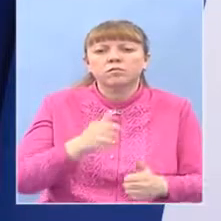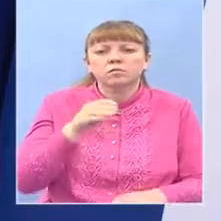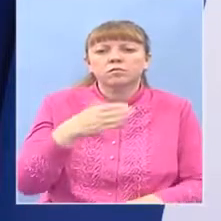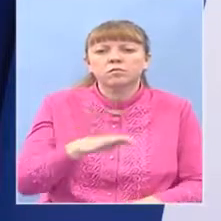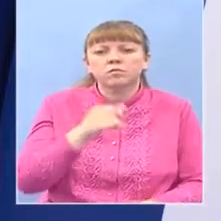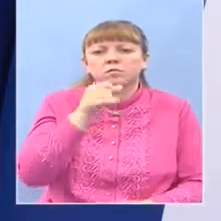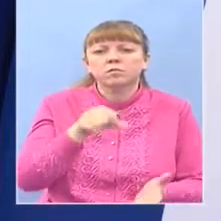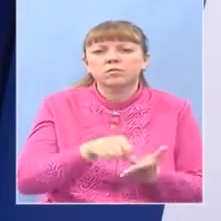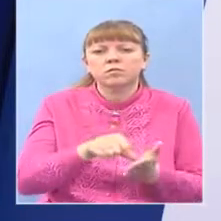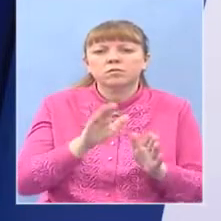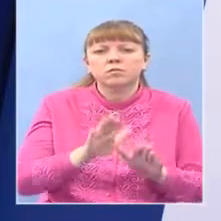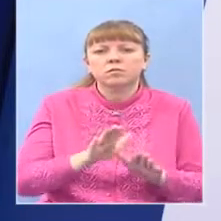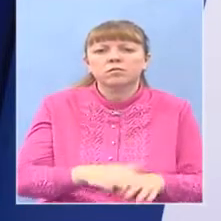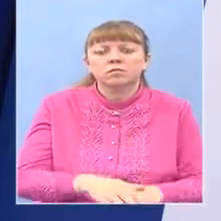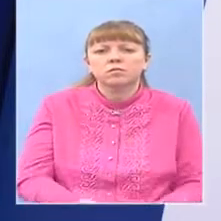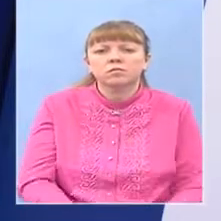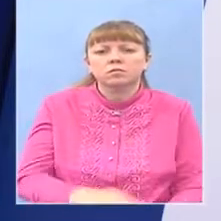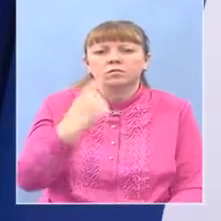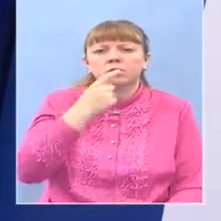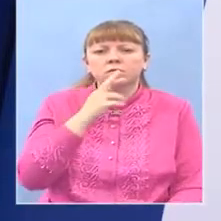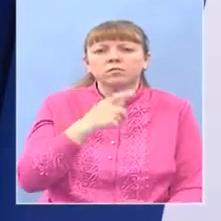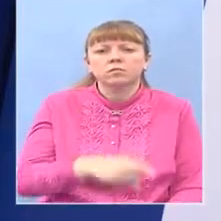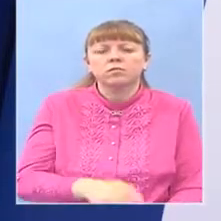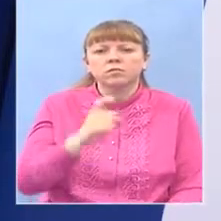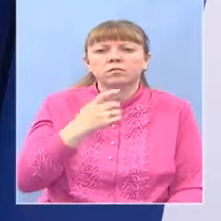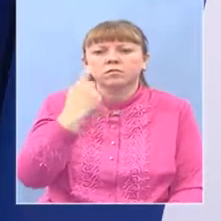могут участвовать не только неправительственные организации, но и физлица.